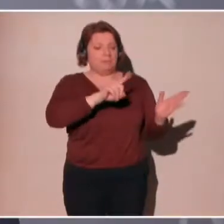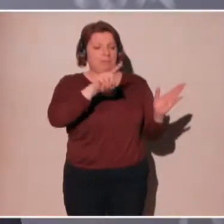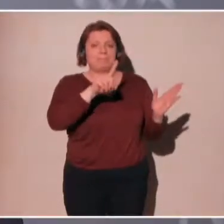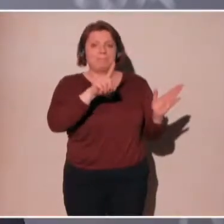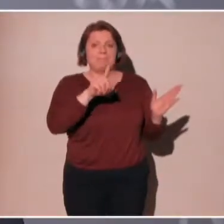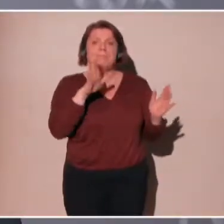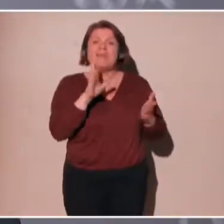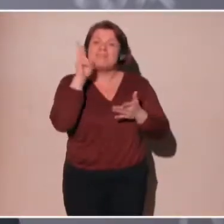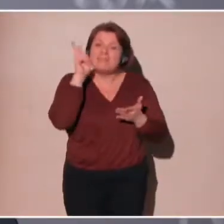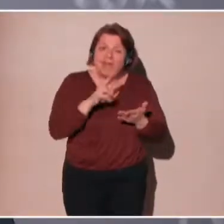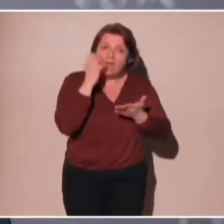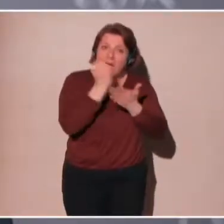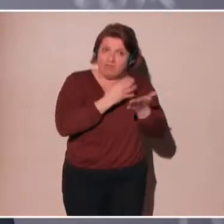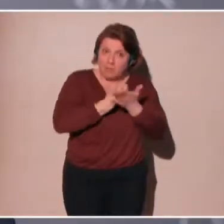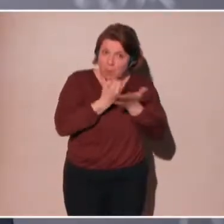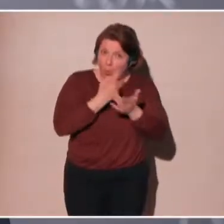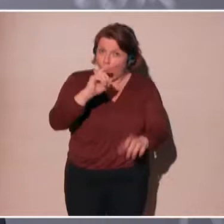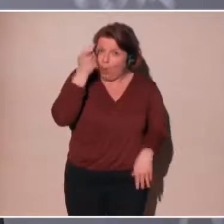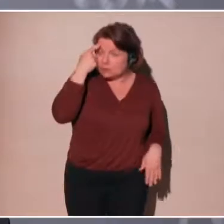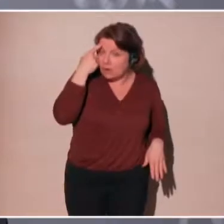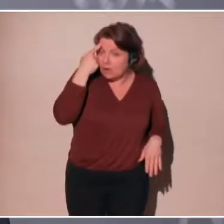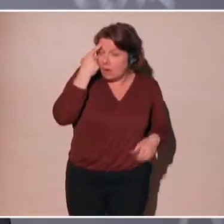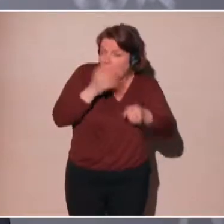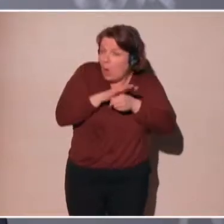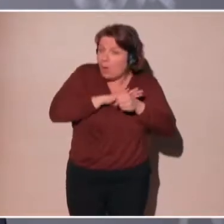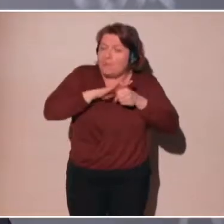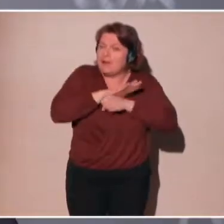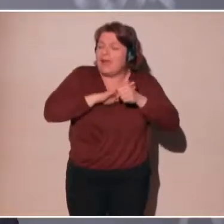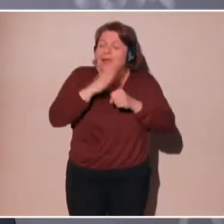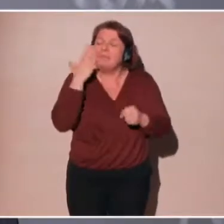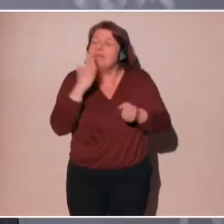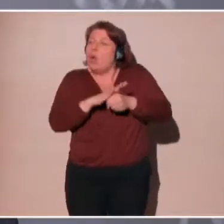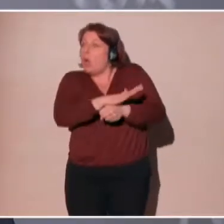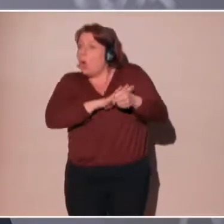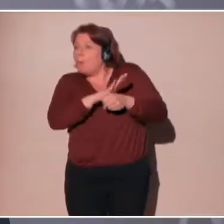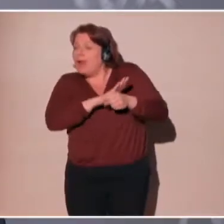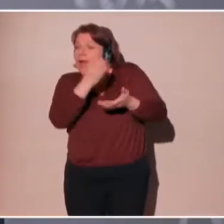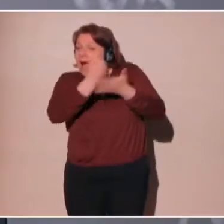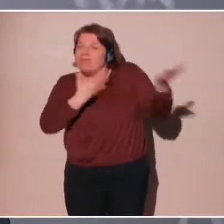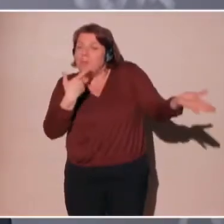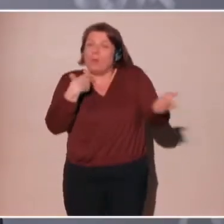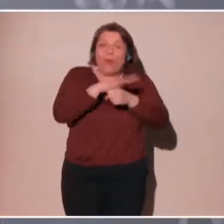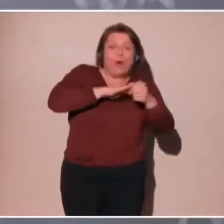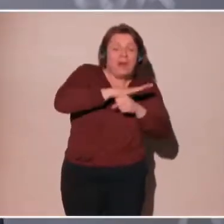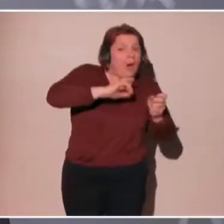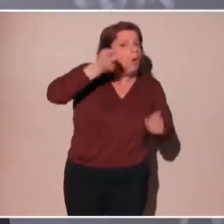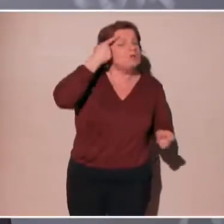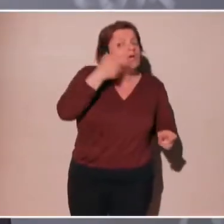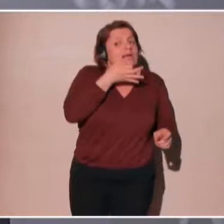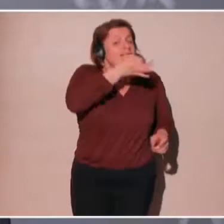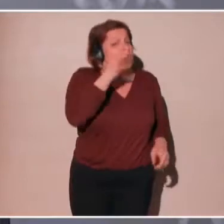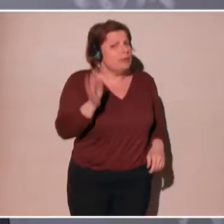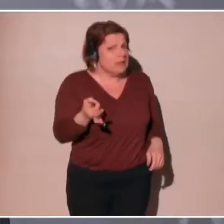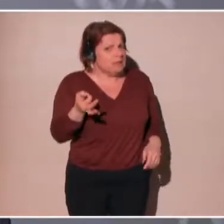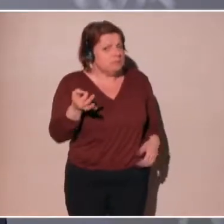vraiment pleinement informé? Est-ce que j'en ai vraiment pleinement eu conscience? Et si j'avais été pleinement informé, si j'en avais eu pleinement conscience, est-ce que j'aurais dit oui? C'est ça la question à laquelle on